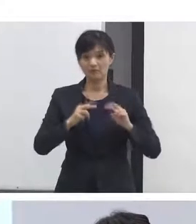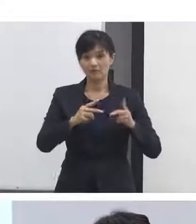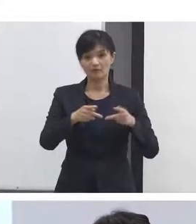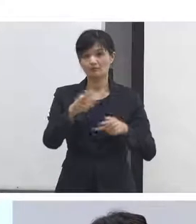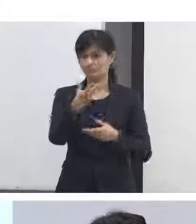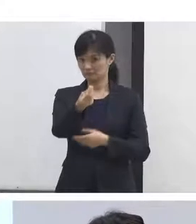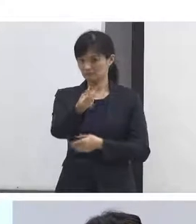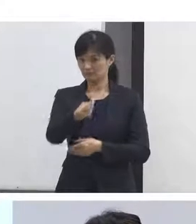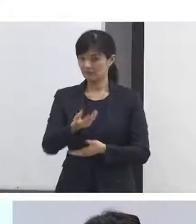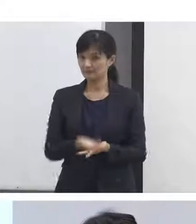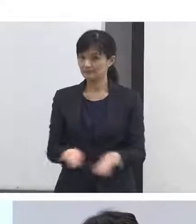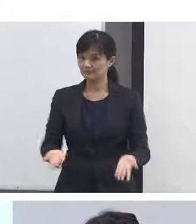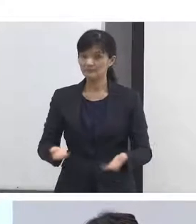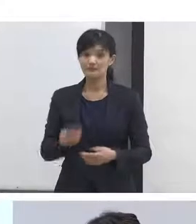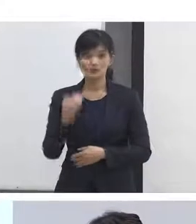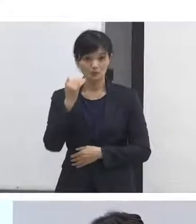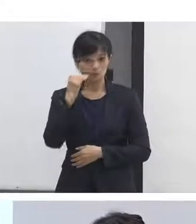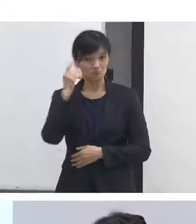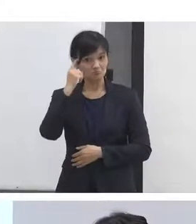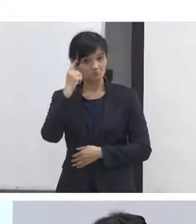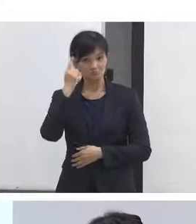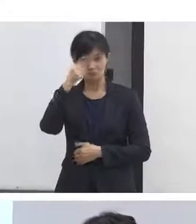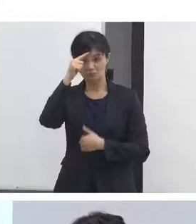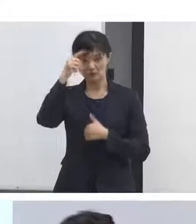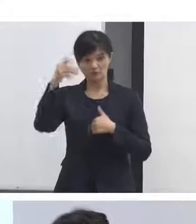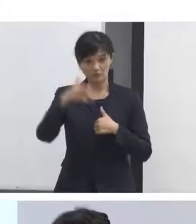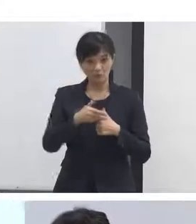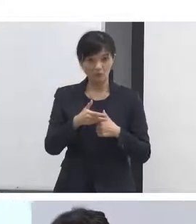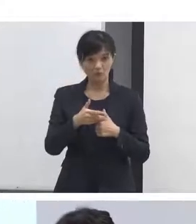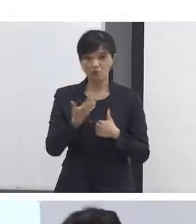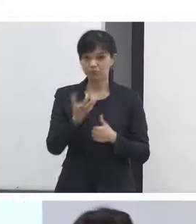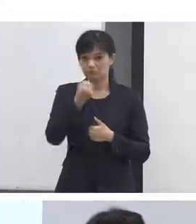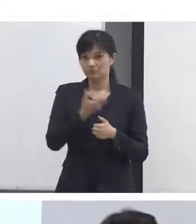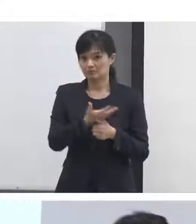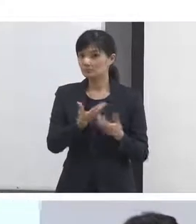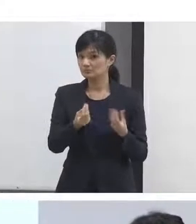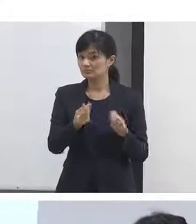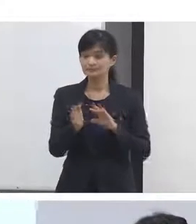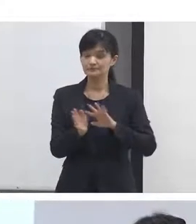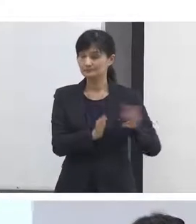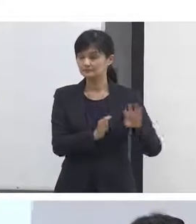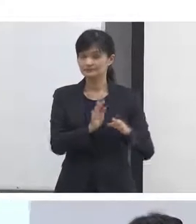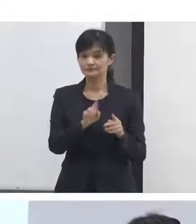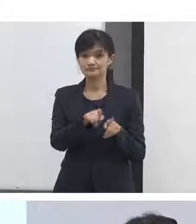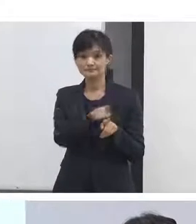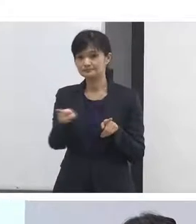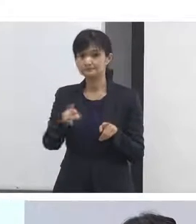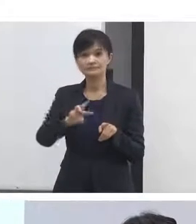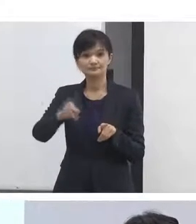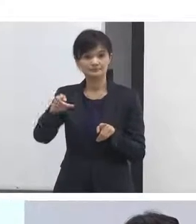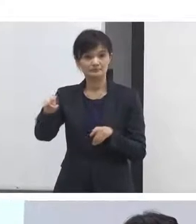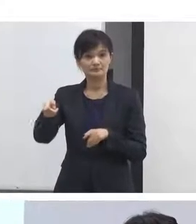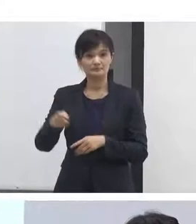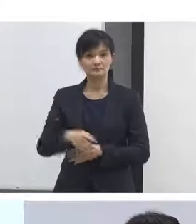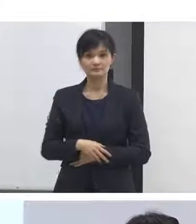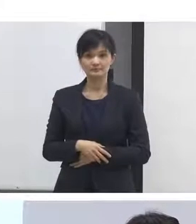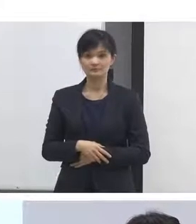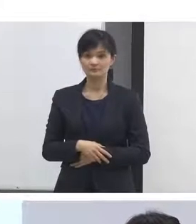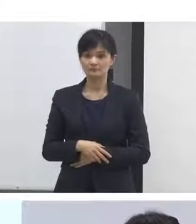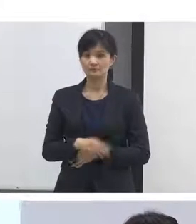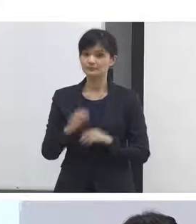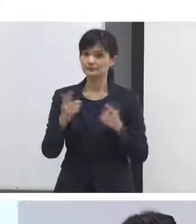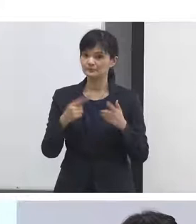个传统 copyright license 方式，我们就用 GPL， 我们用各种方式。好，那我们就是说，不是说只有